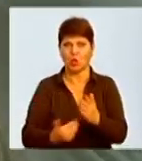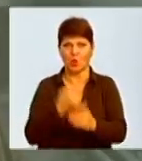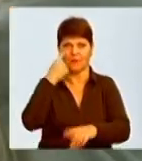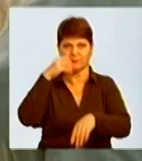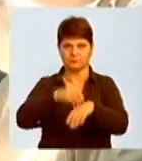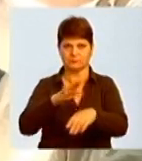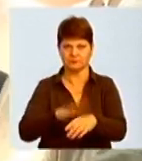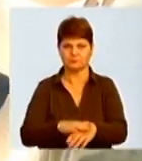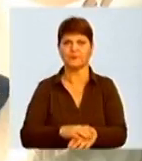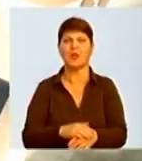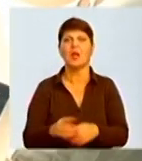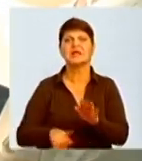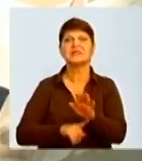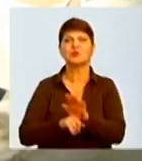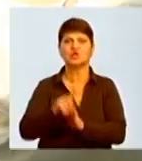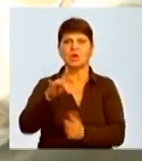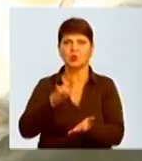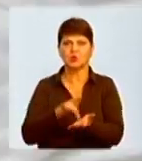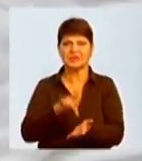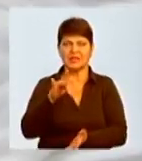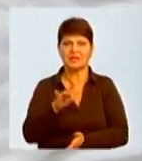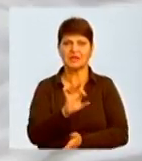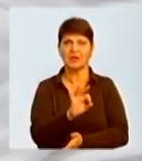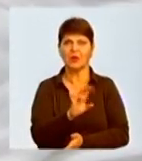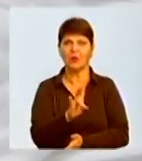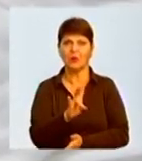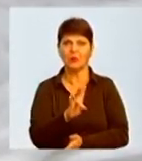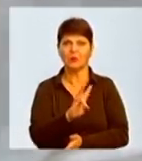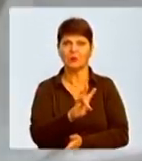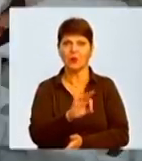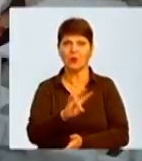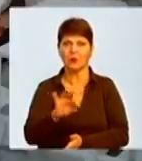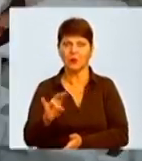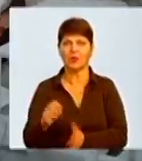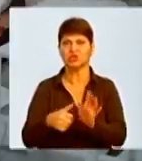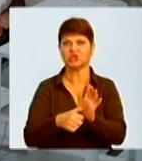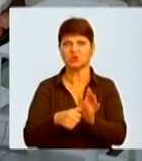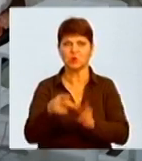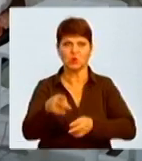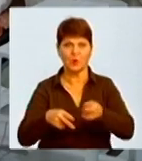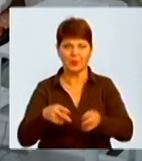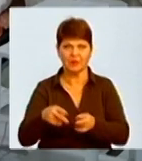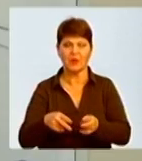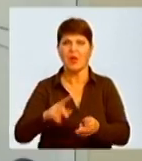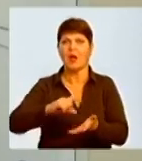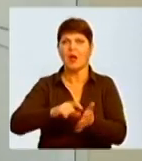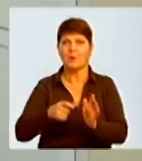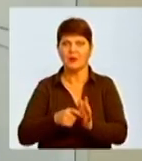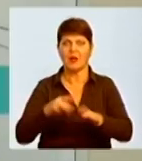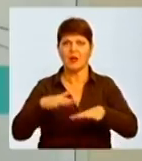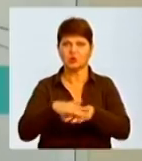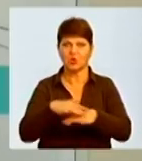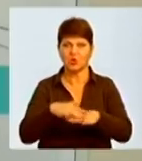року в Подільському центрі онкології проведено більше 600 операцій. Мамологічне відділення розраховане на 25 ліжок. Ми